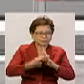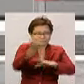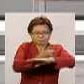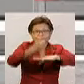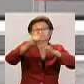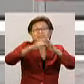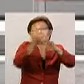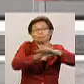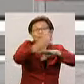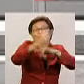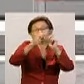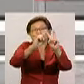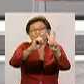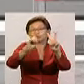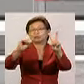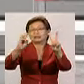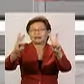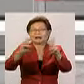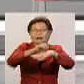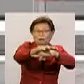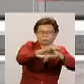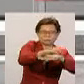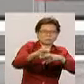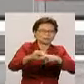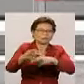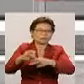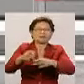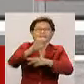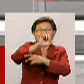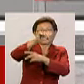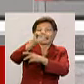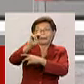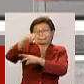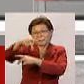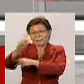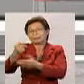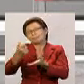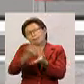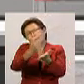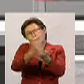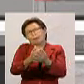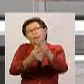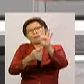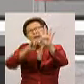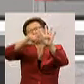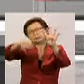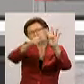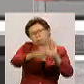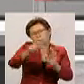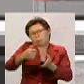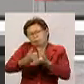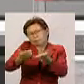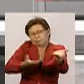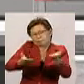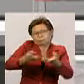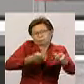Ditubuhkan pada 2006, Agensi Kaunseling dan Pengurusan Kredit AKPK berjaya membantu lebih 4 juta orang dalam